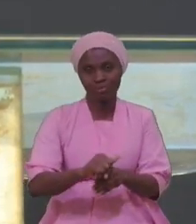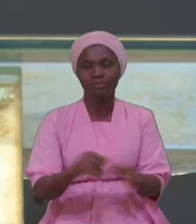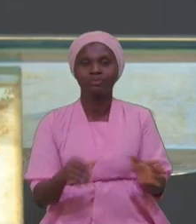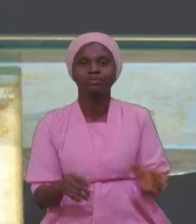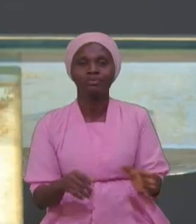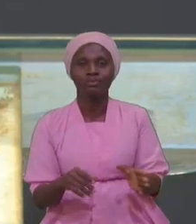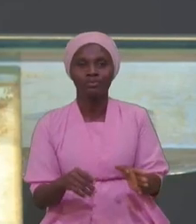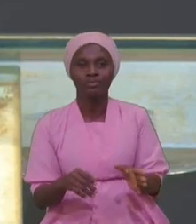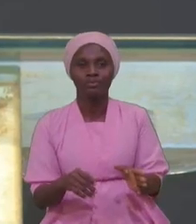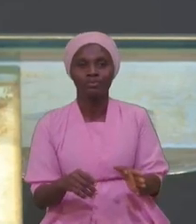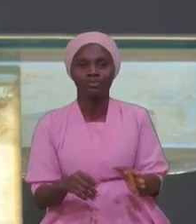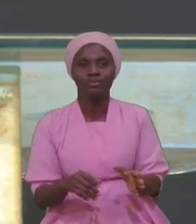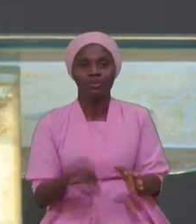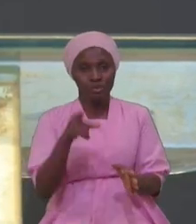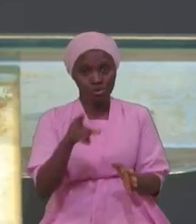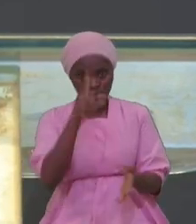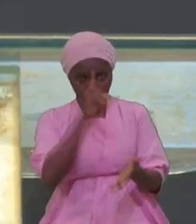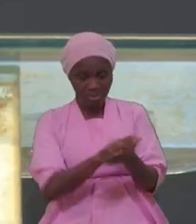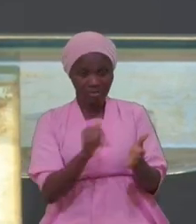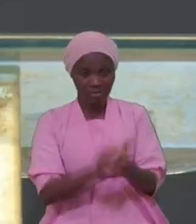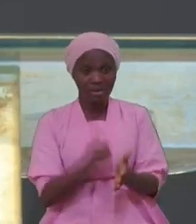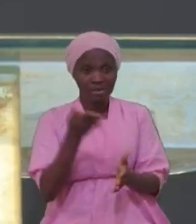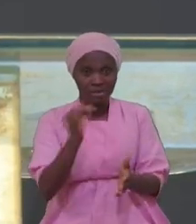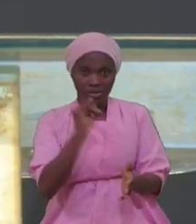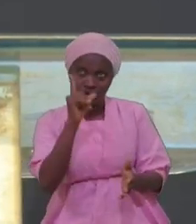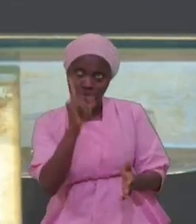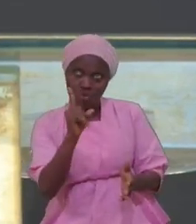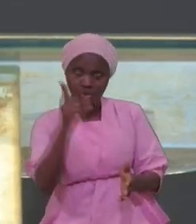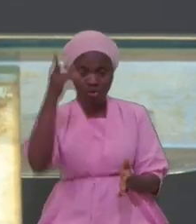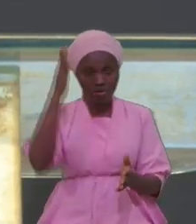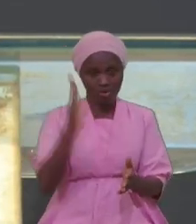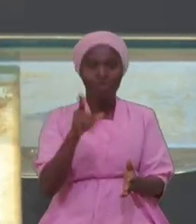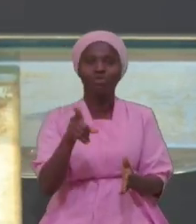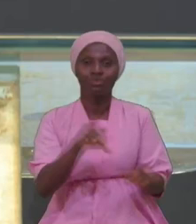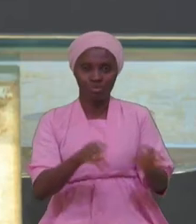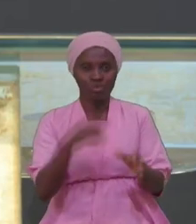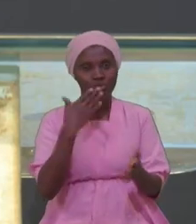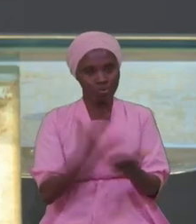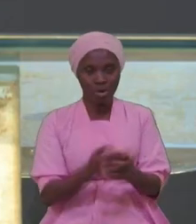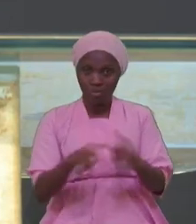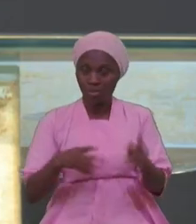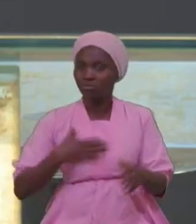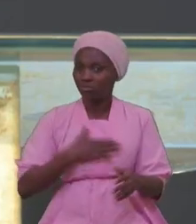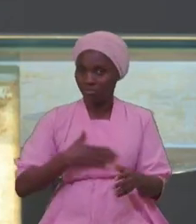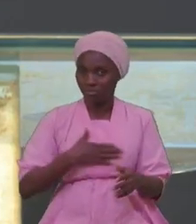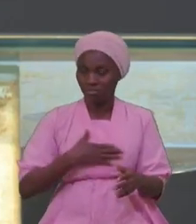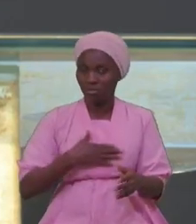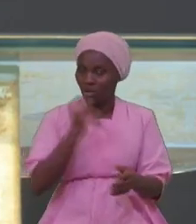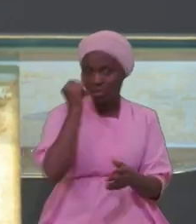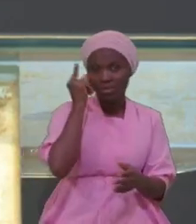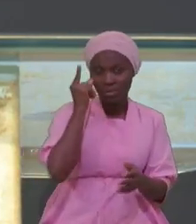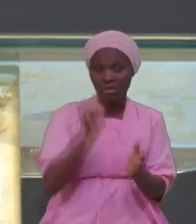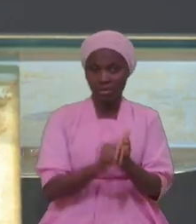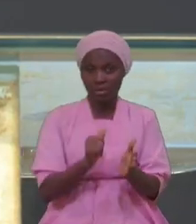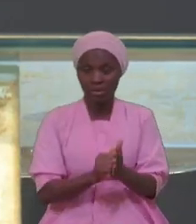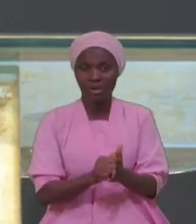Tu crois qu'il y a un seul Dieu, tu fais bien. Mais comprends bien aussi que les démons